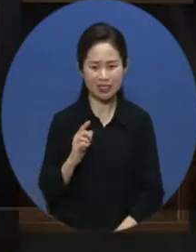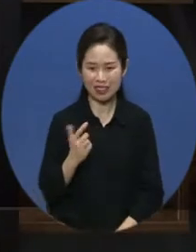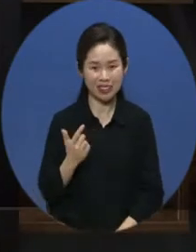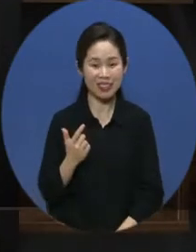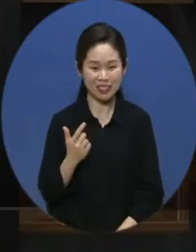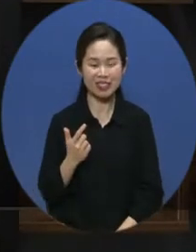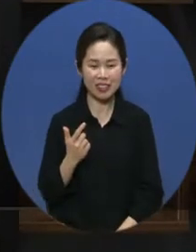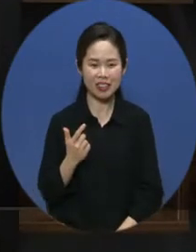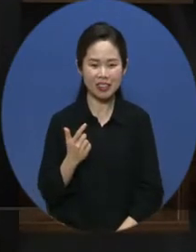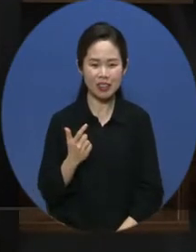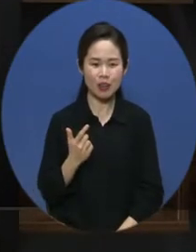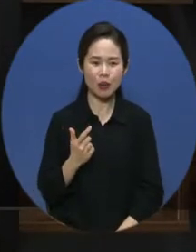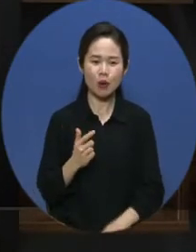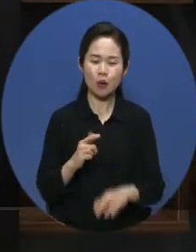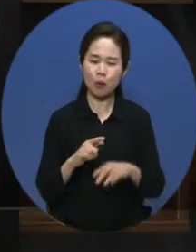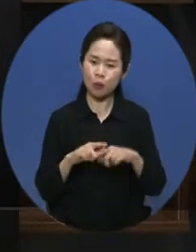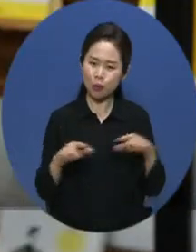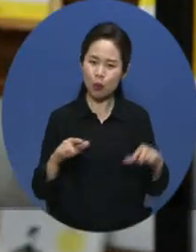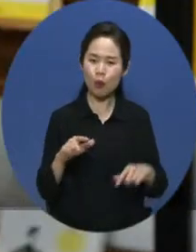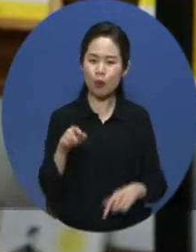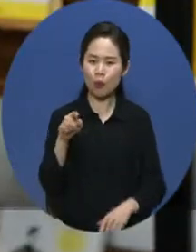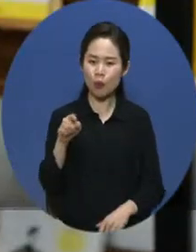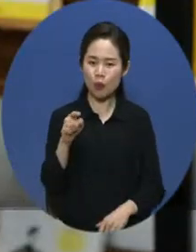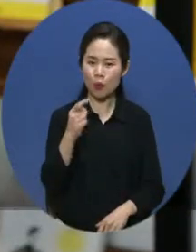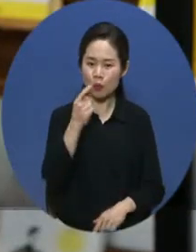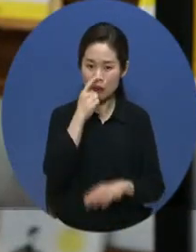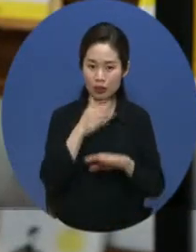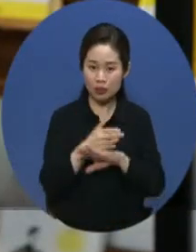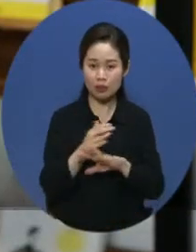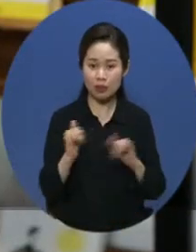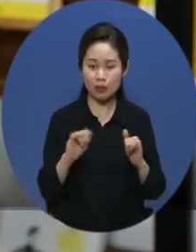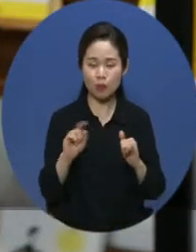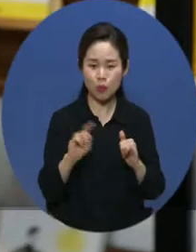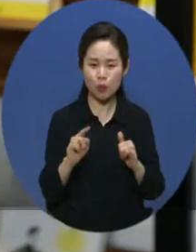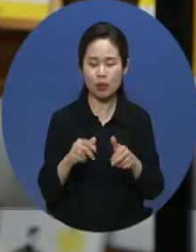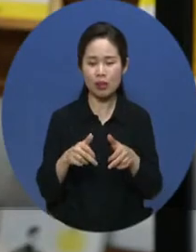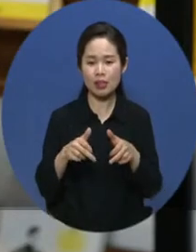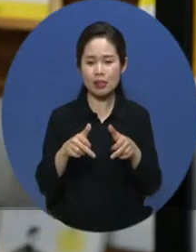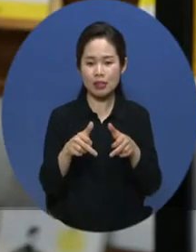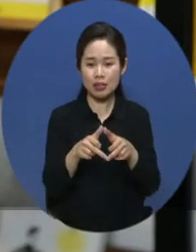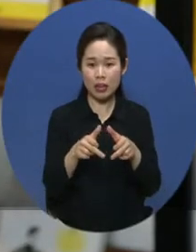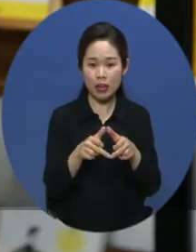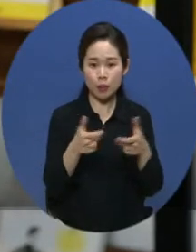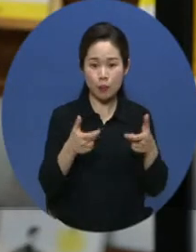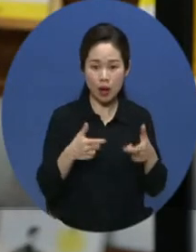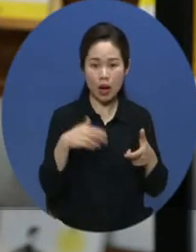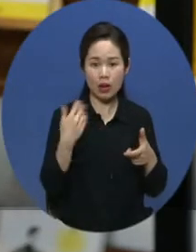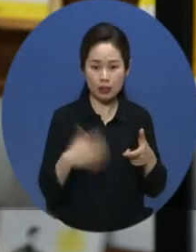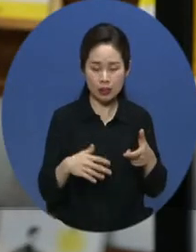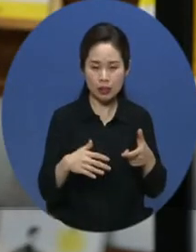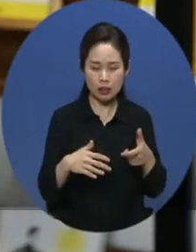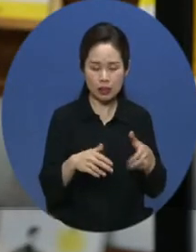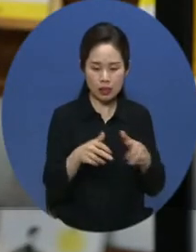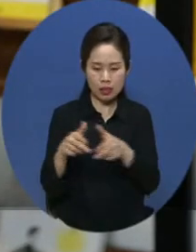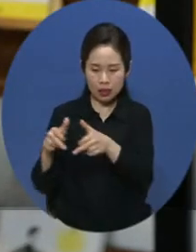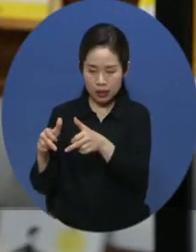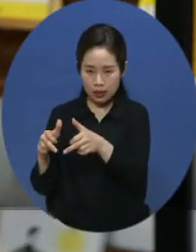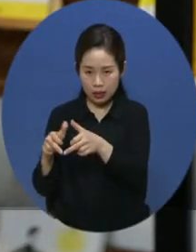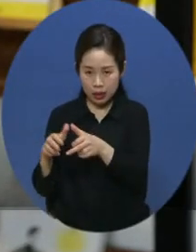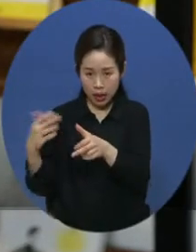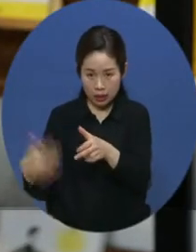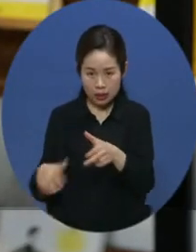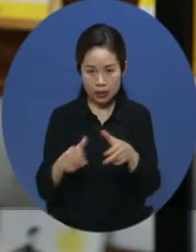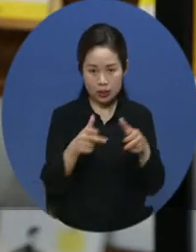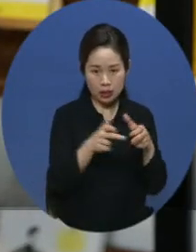통상 느린 학습자라고 하면 장애 등급이 없는 경계선에 있는 경계선 지능인 분들을 지칭하는